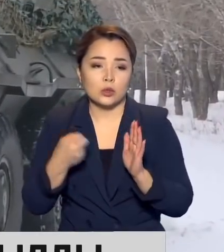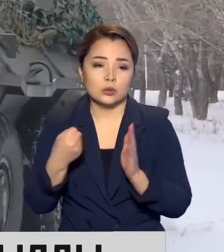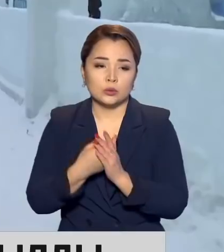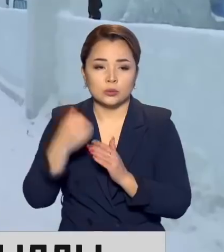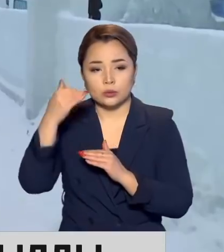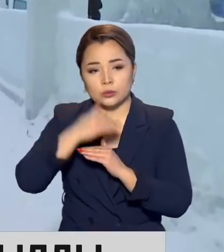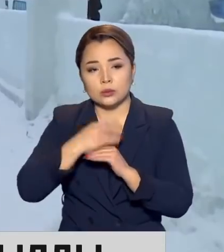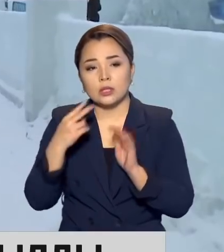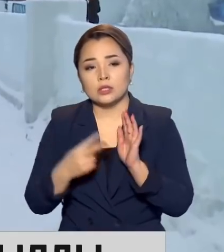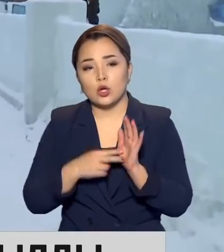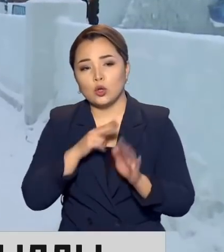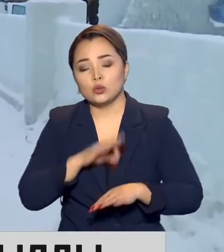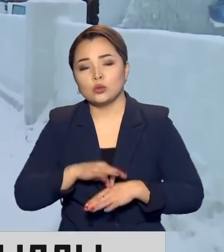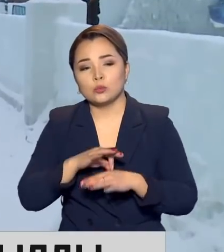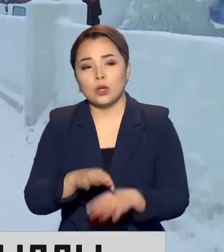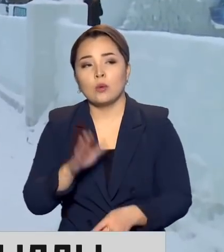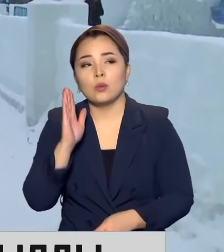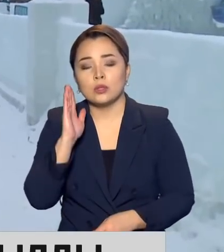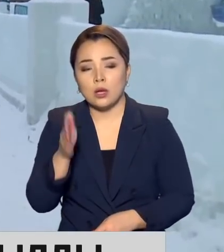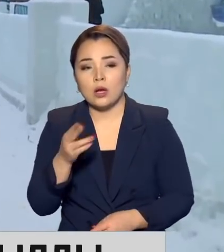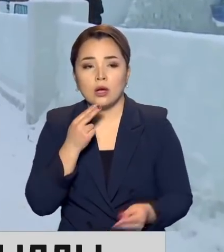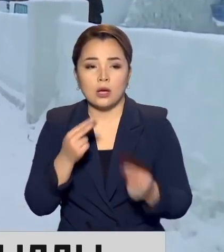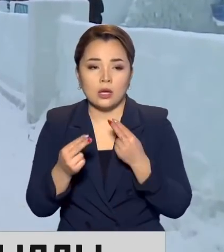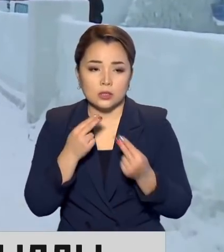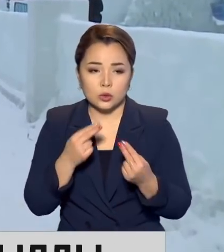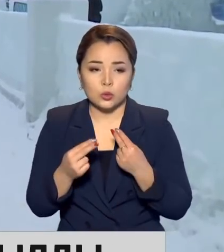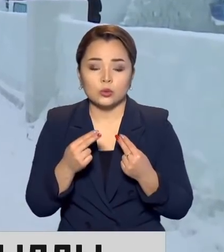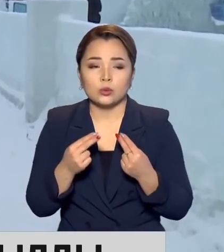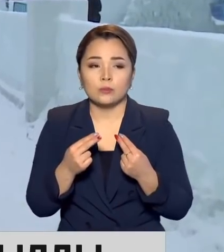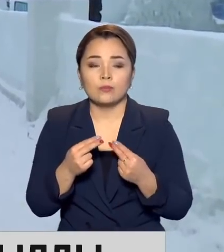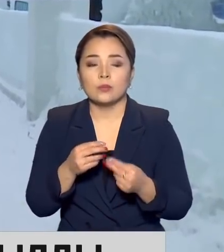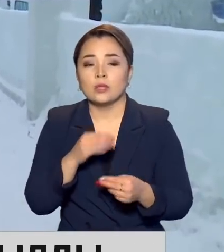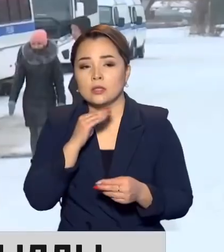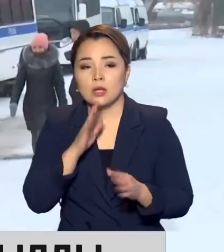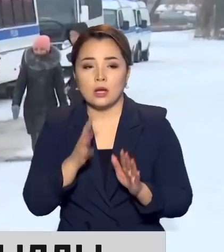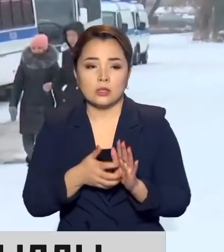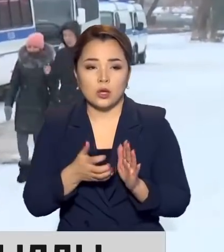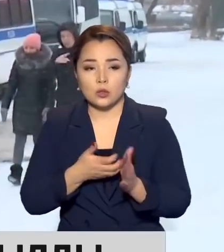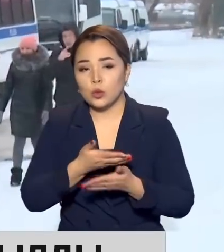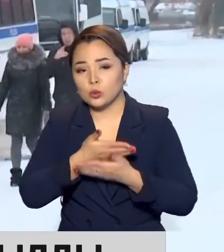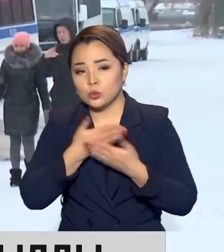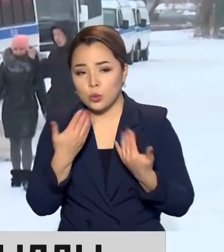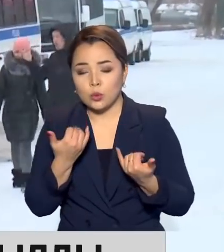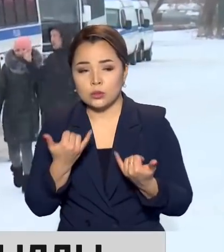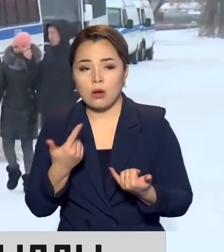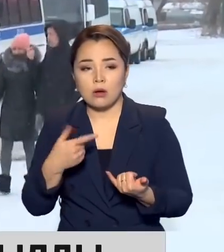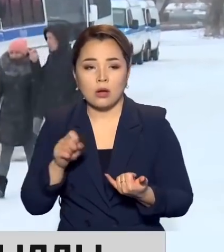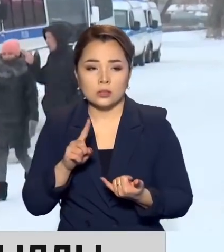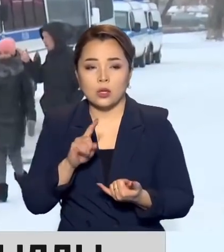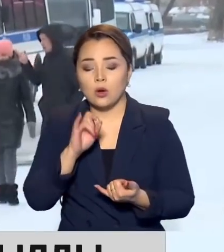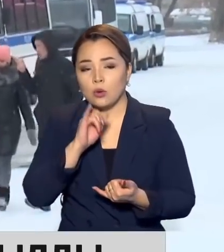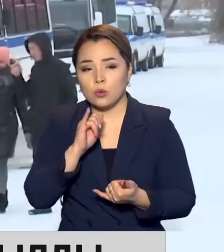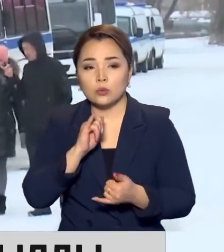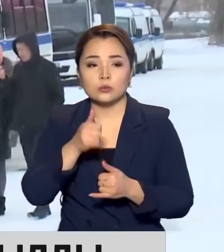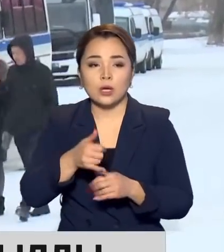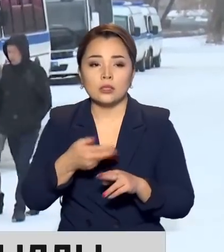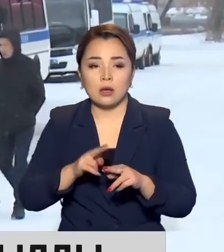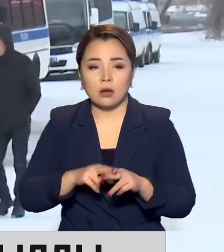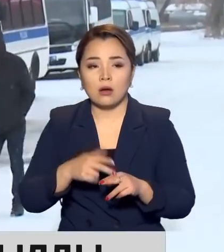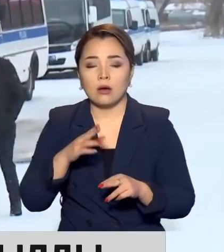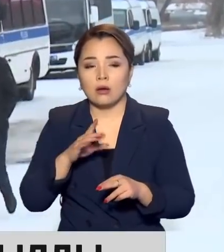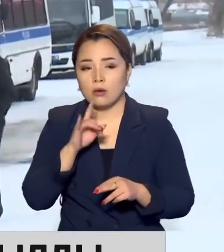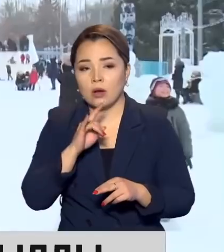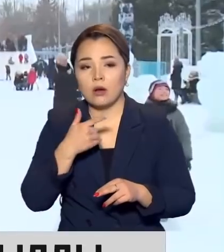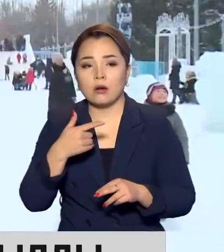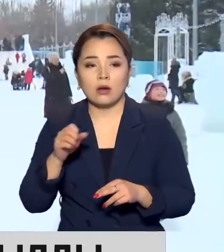дейін жұмыс істейтін болады. Азық-түлік тапшылығы жоқ, ал газ құю бекеттерінде автогаз